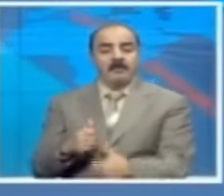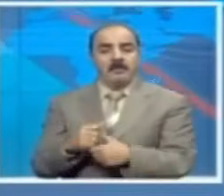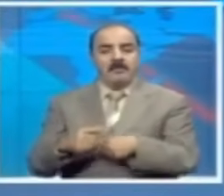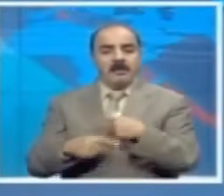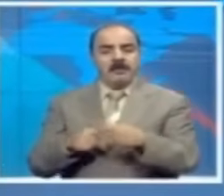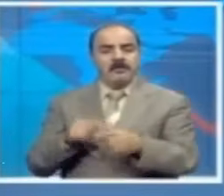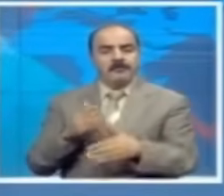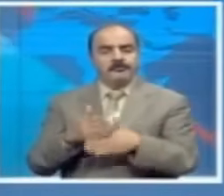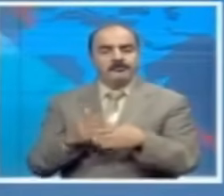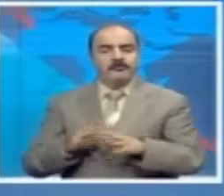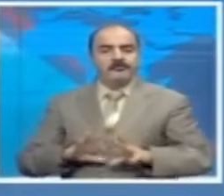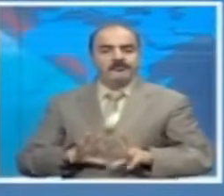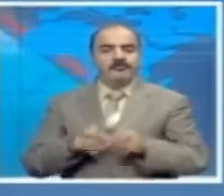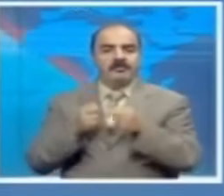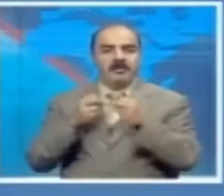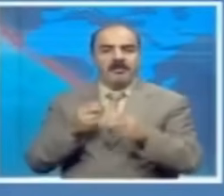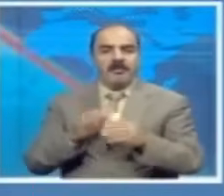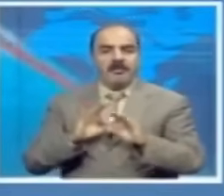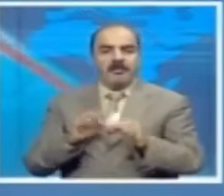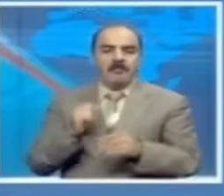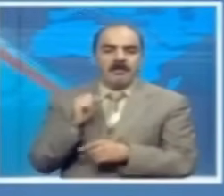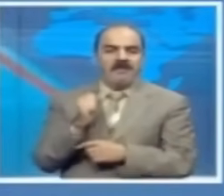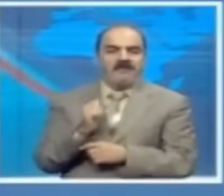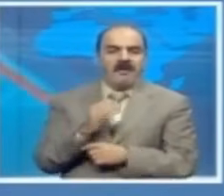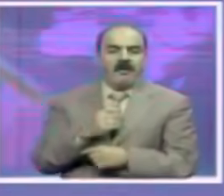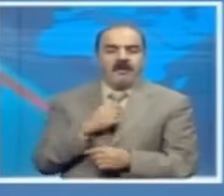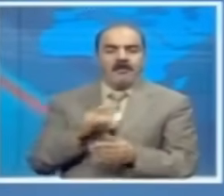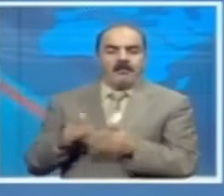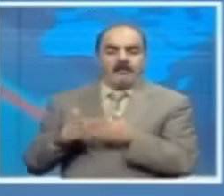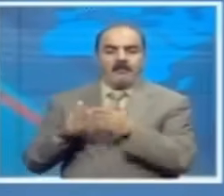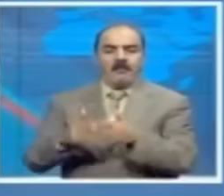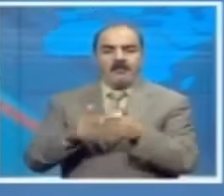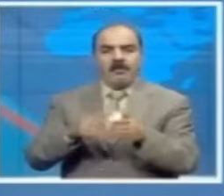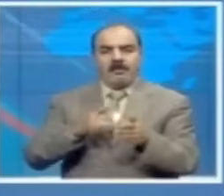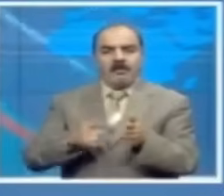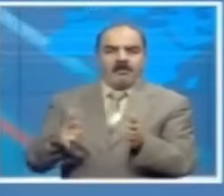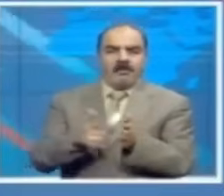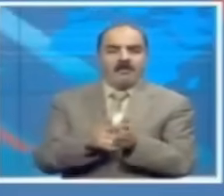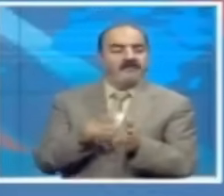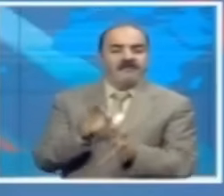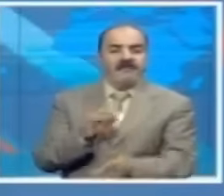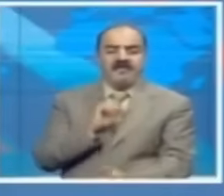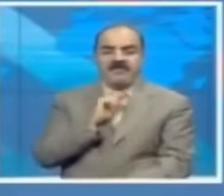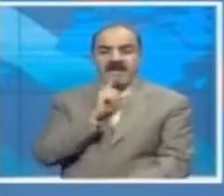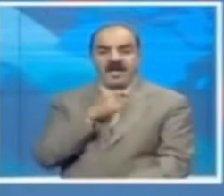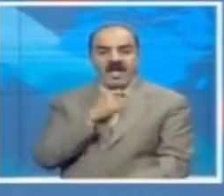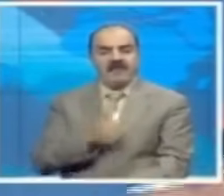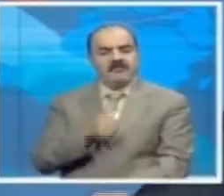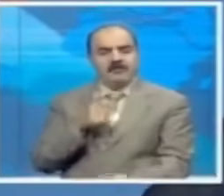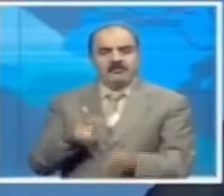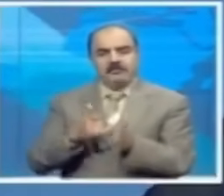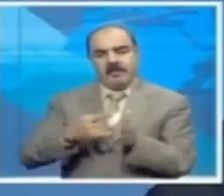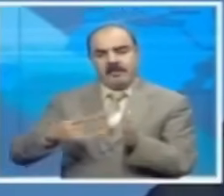اقتربت مراحل تنفيذ البنى التحتية لمحطة الحاويات متعددة الأغراض بميناء سفاجة البحري من